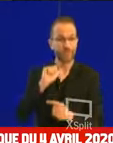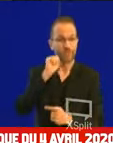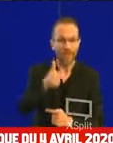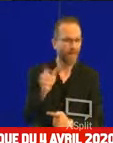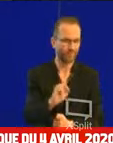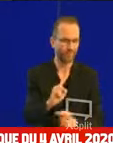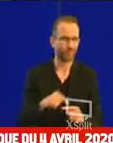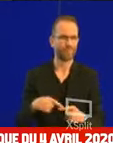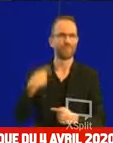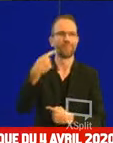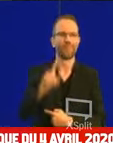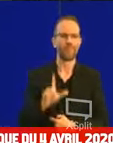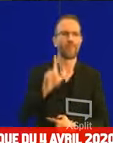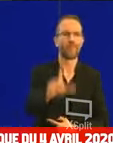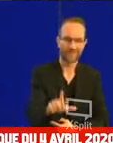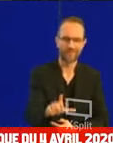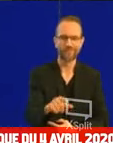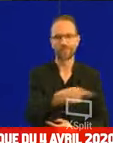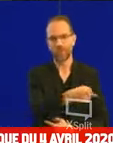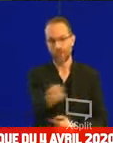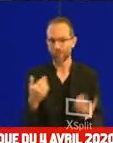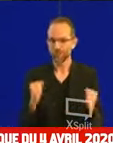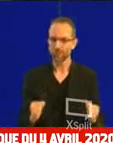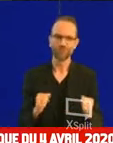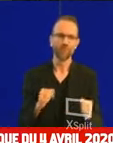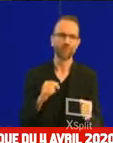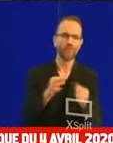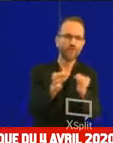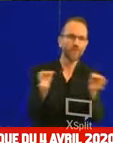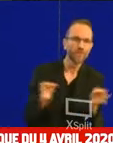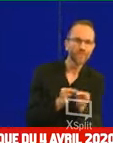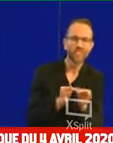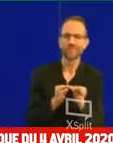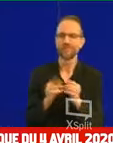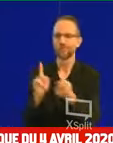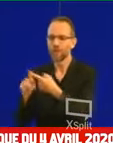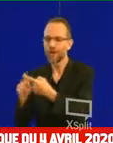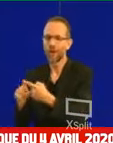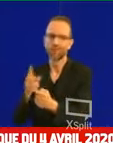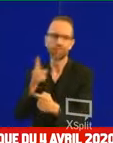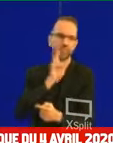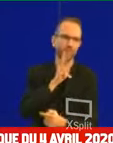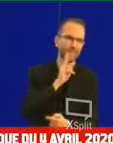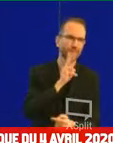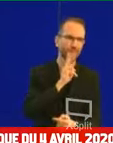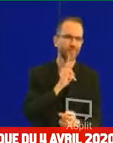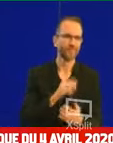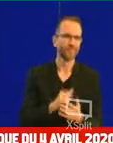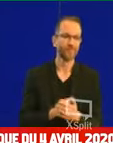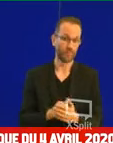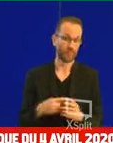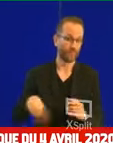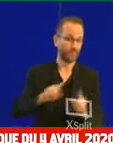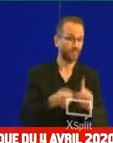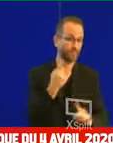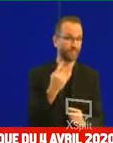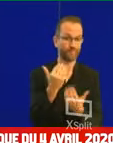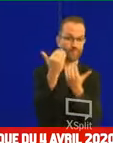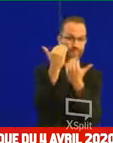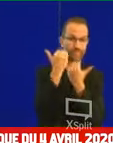de ces moments avec vos proches restés en contact avec eux prenez soin de vous et tenons bon pour passer ensemble à travers cette pandémie